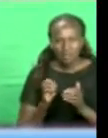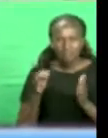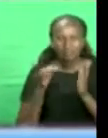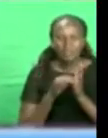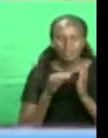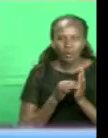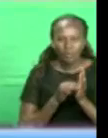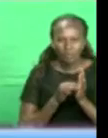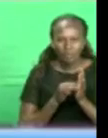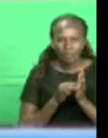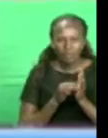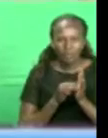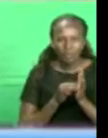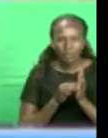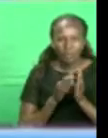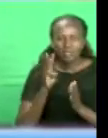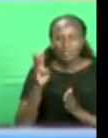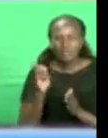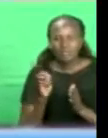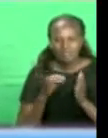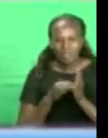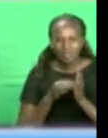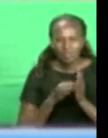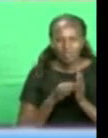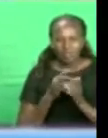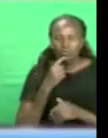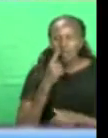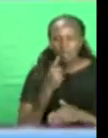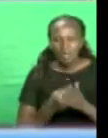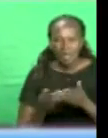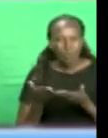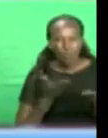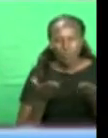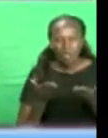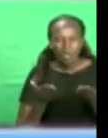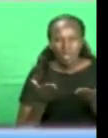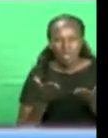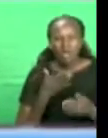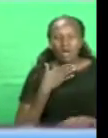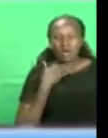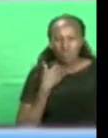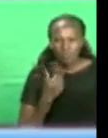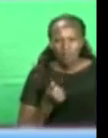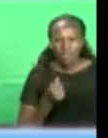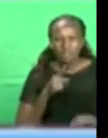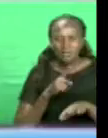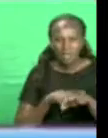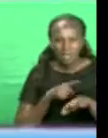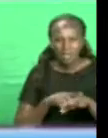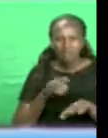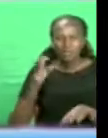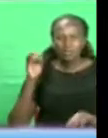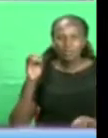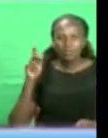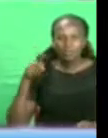37 billion, milioni 30 hajatuambia hiyo pesa iko wapi. Ninataka wakati Oparanya atakuwa